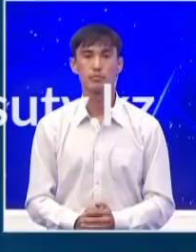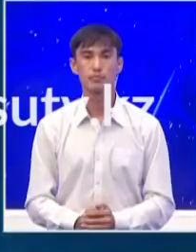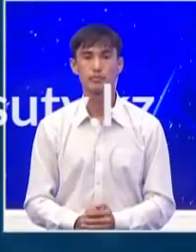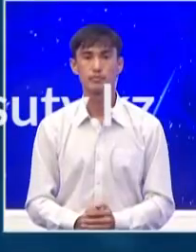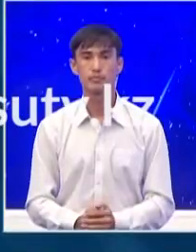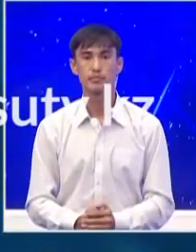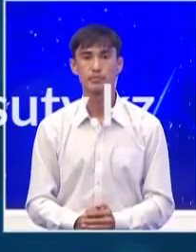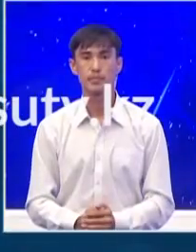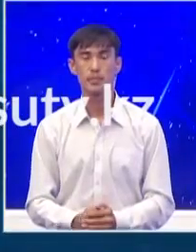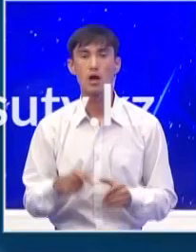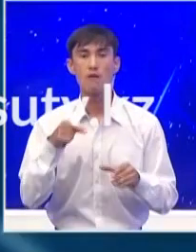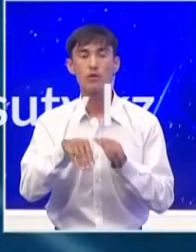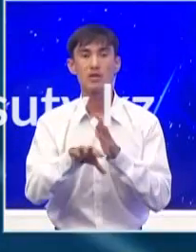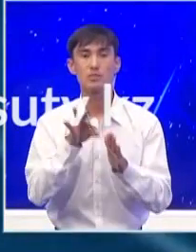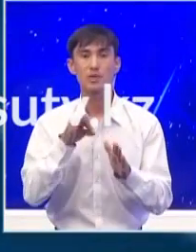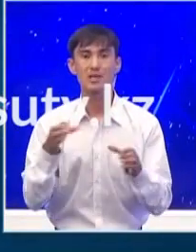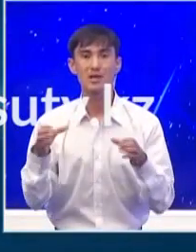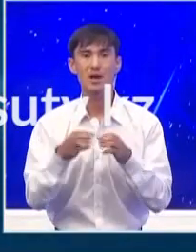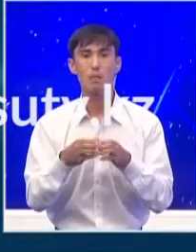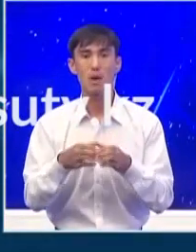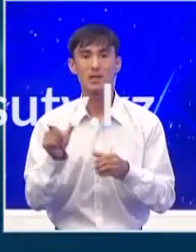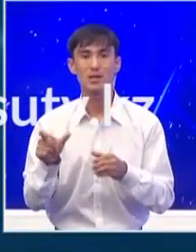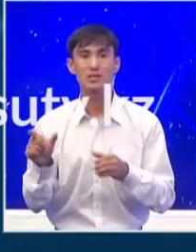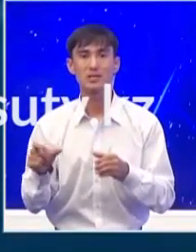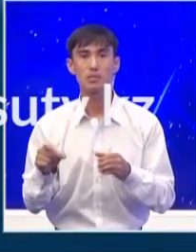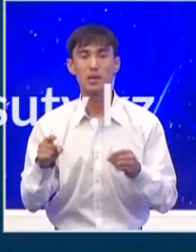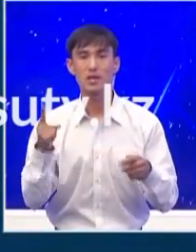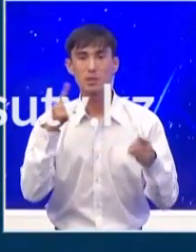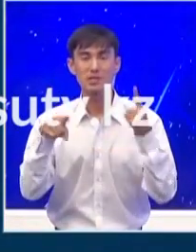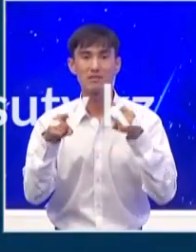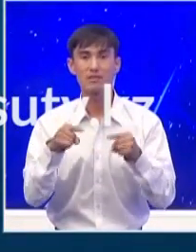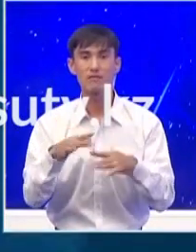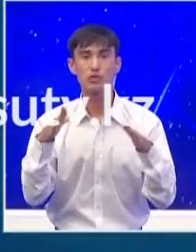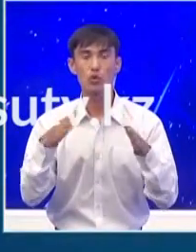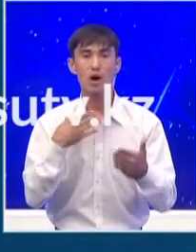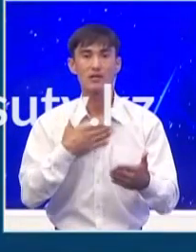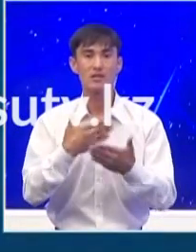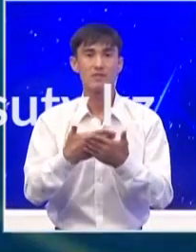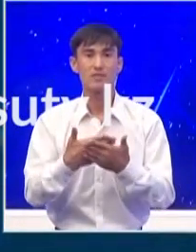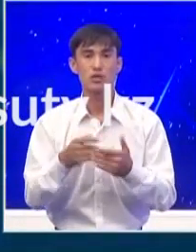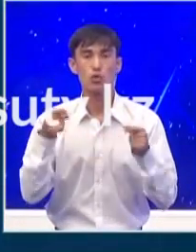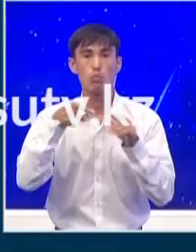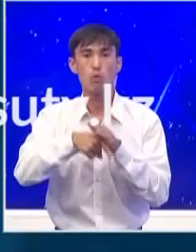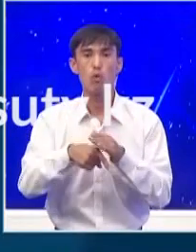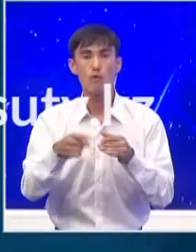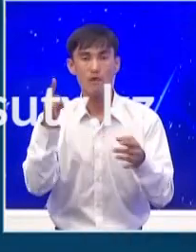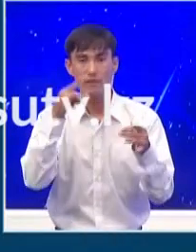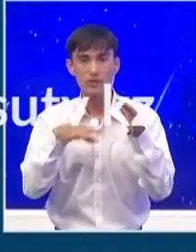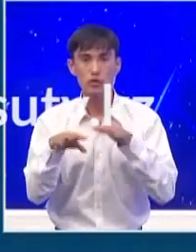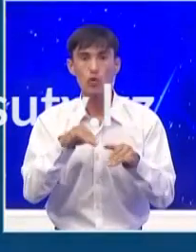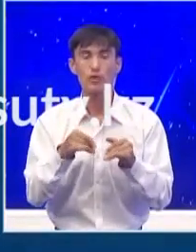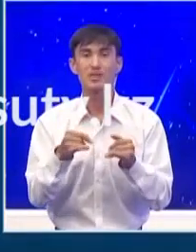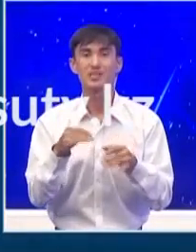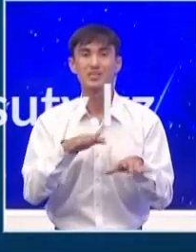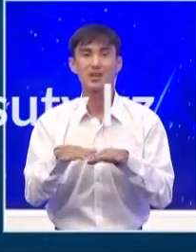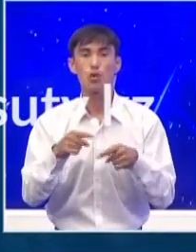в ходе избирательной кампании граждане продемонстрировали высокую активность глубокую вовлеченность людей в дела государства и